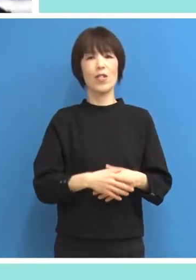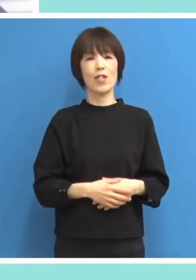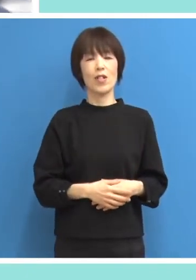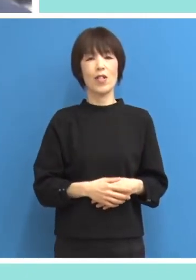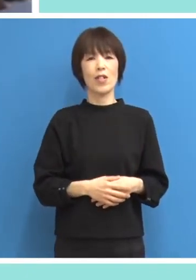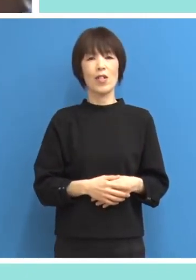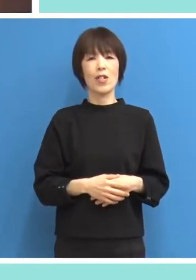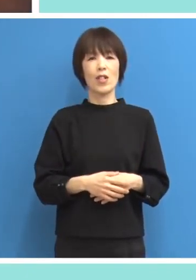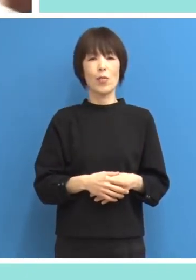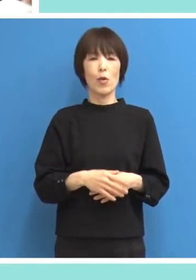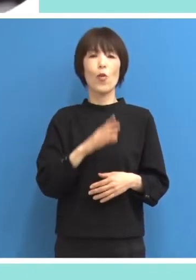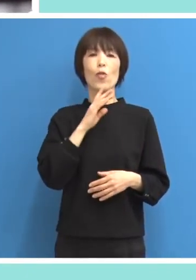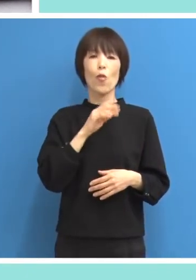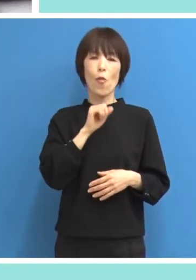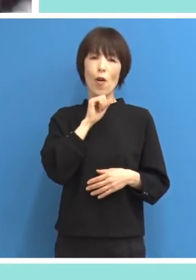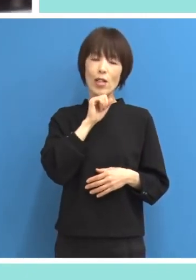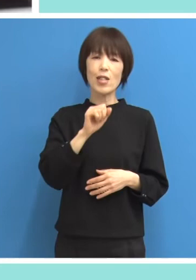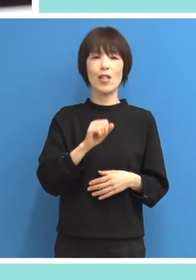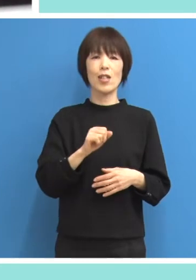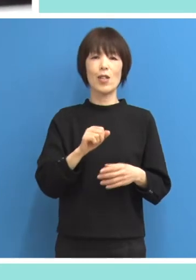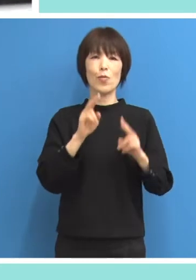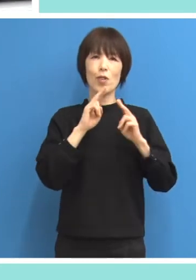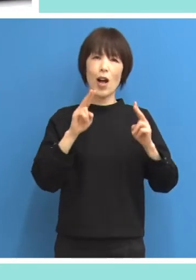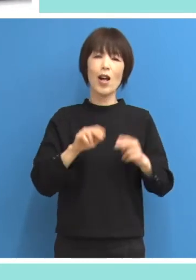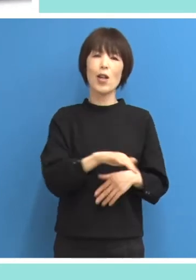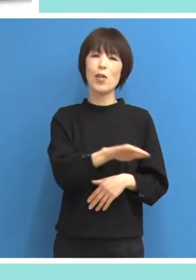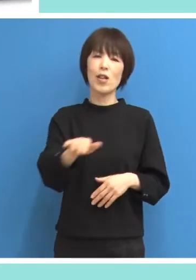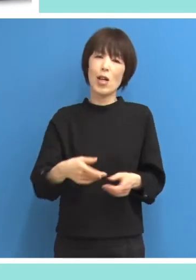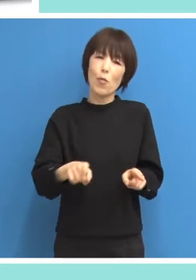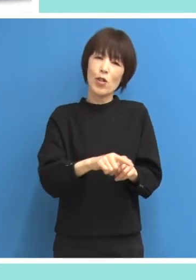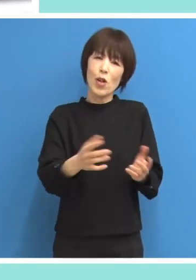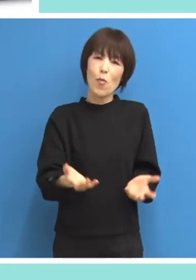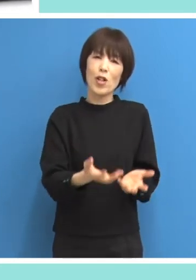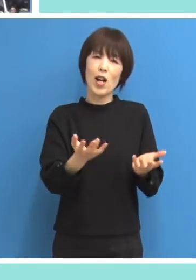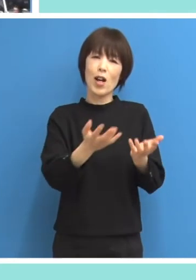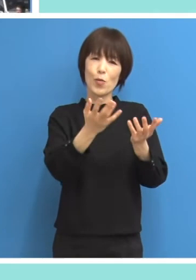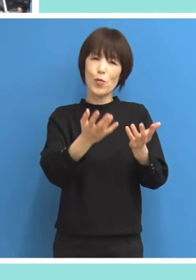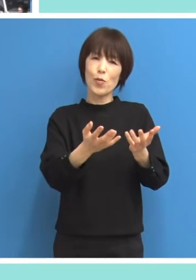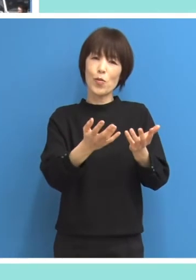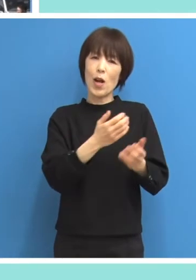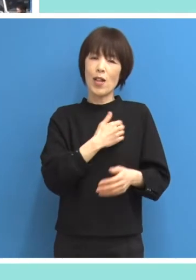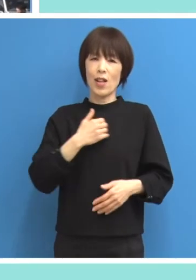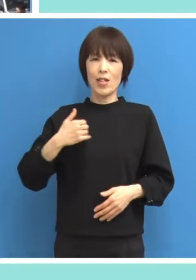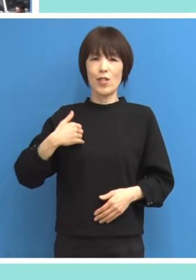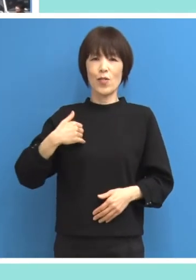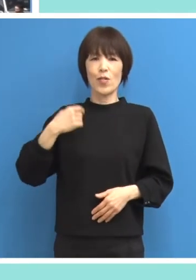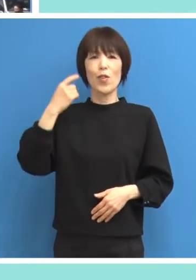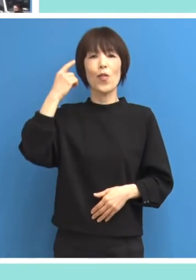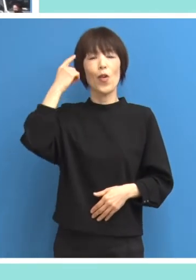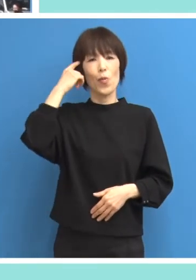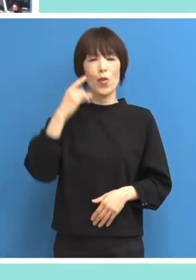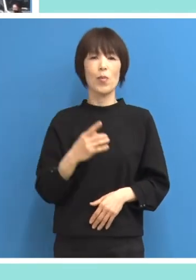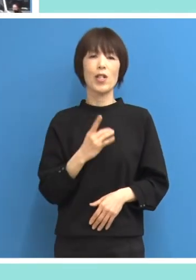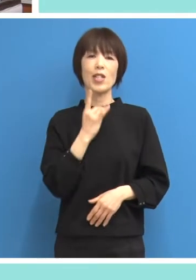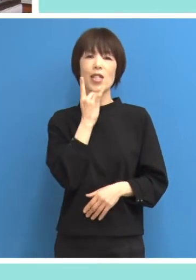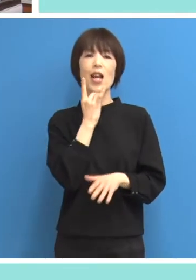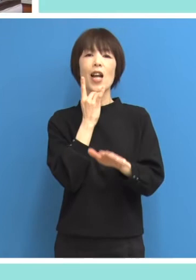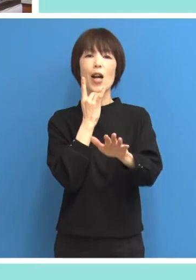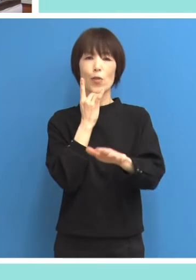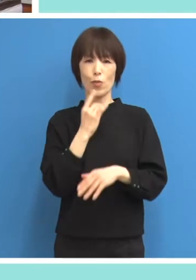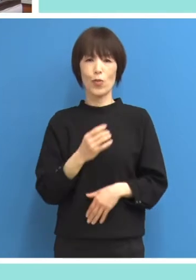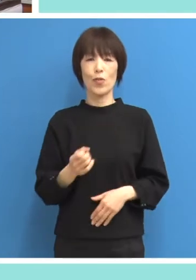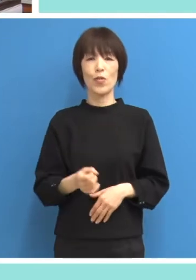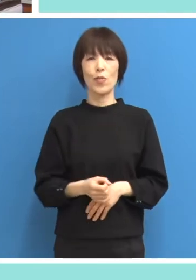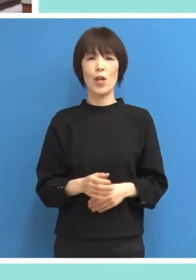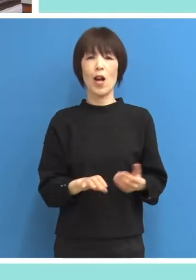ね、キャッチーなメロディーに乗って皆さんあの盛り上がって、いけるんじゃないかなと、まあ、そんな期待感があります。